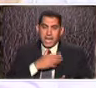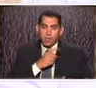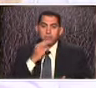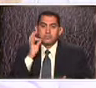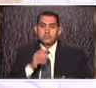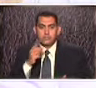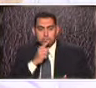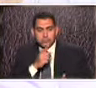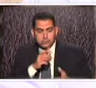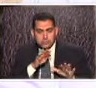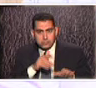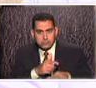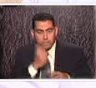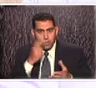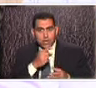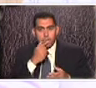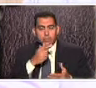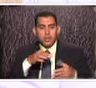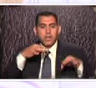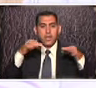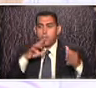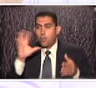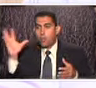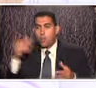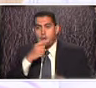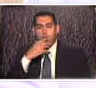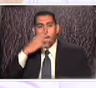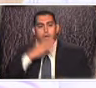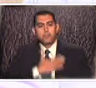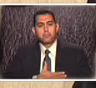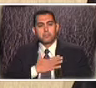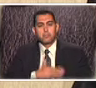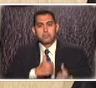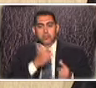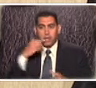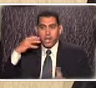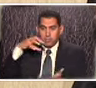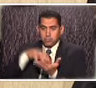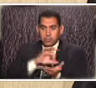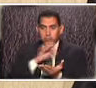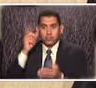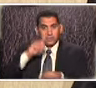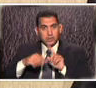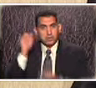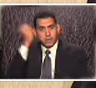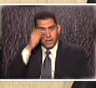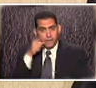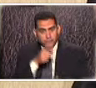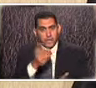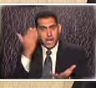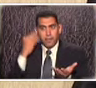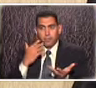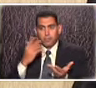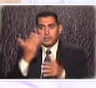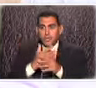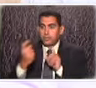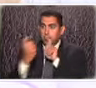الروحانيه في الوجود كله ومع ذلك اسس دوله نعم مع ذلك اضطر ان يخوض حروب للدفاع